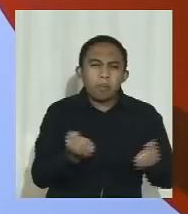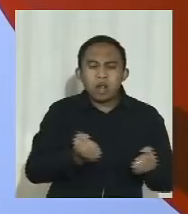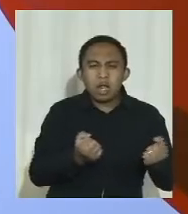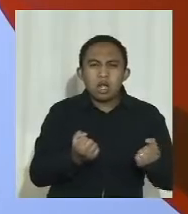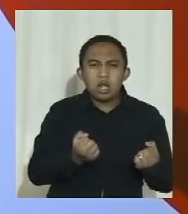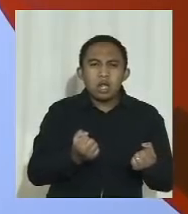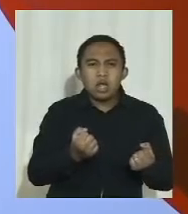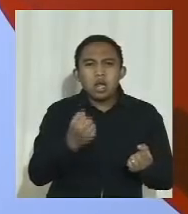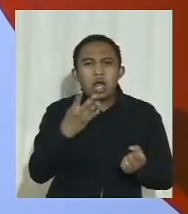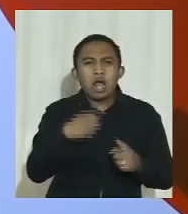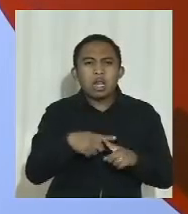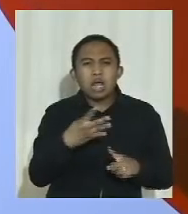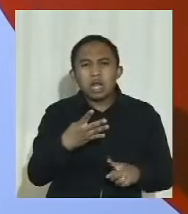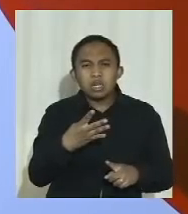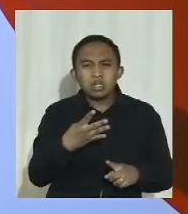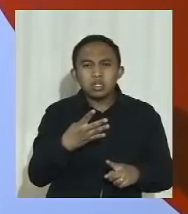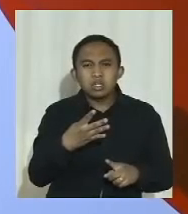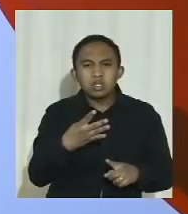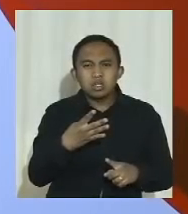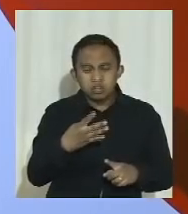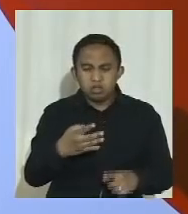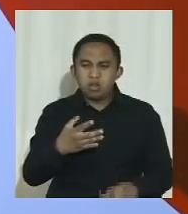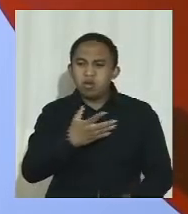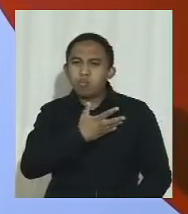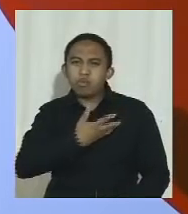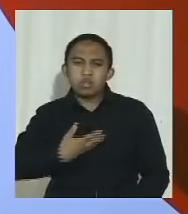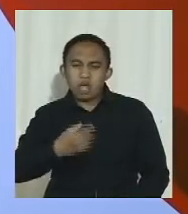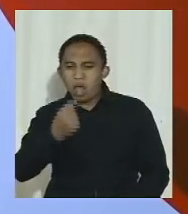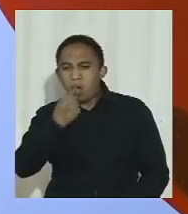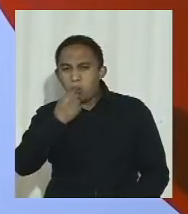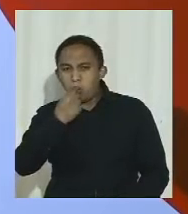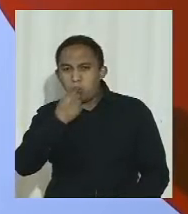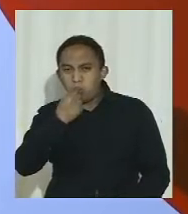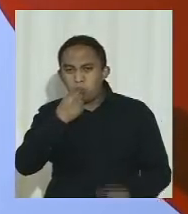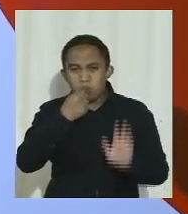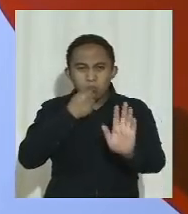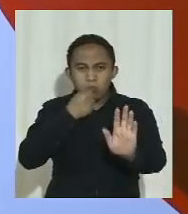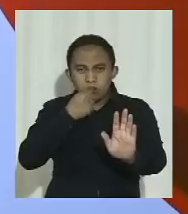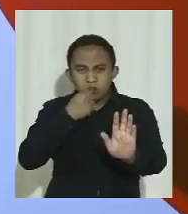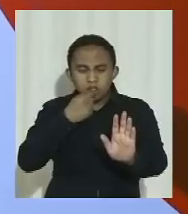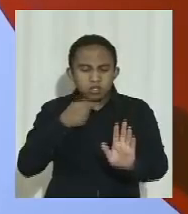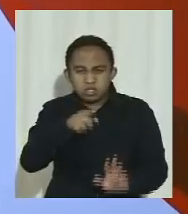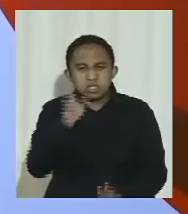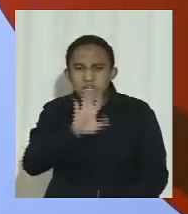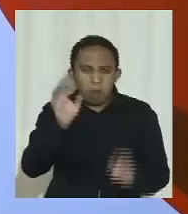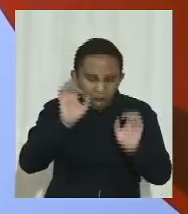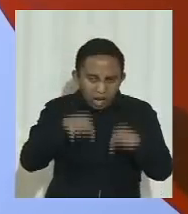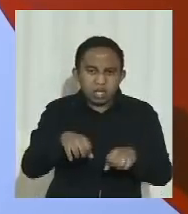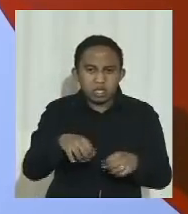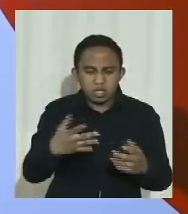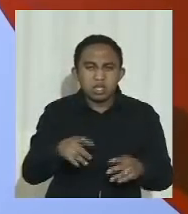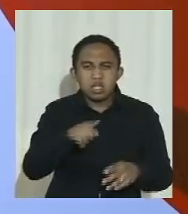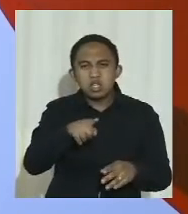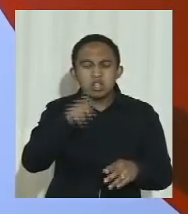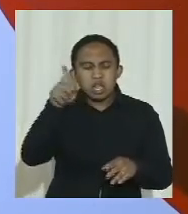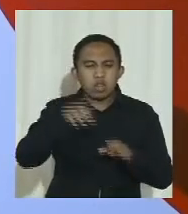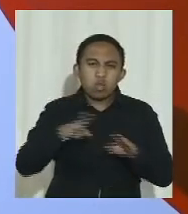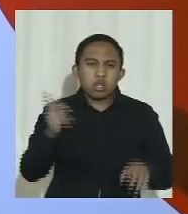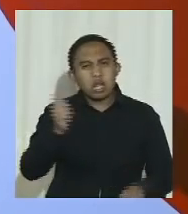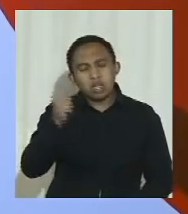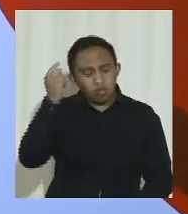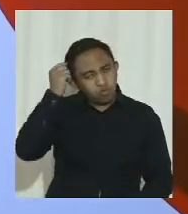mataho-dalana tsy nanaiky najano ny mpitandro ny filaminana rehefa nandalo barage teny amin'ny talatany volonondry sy